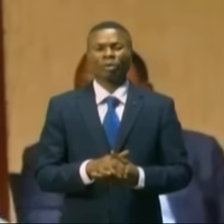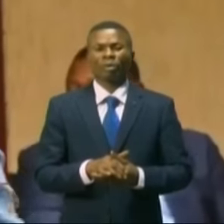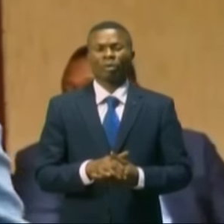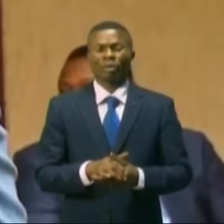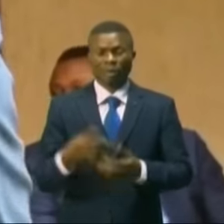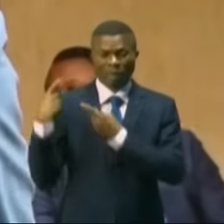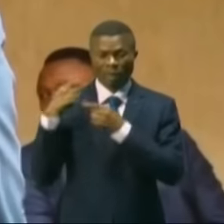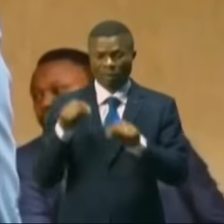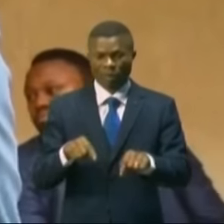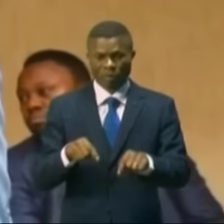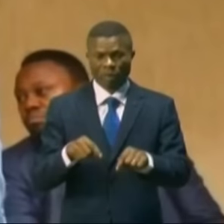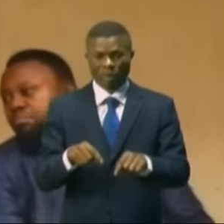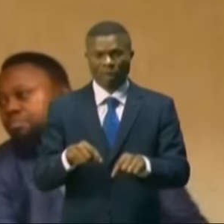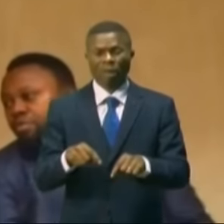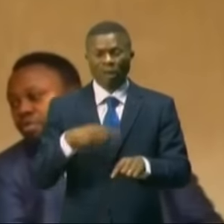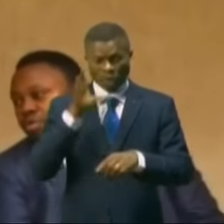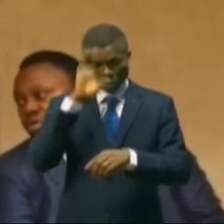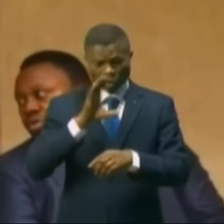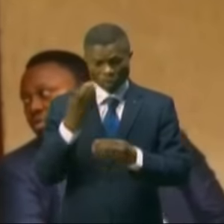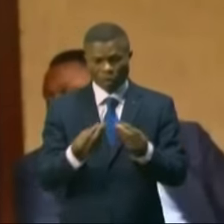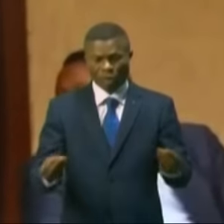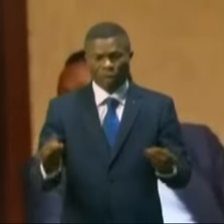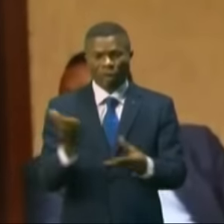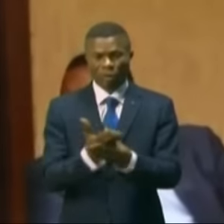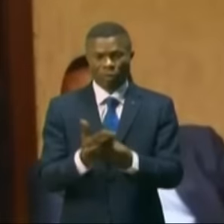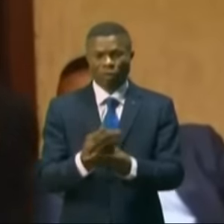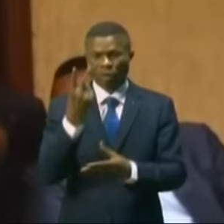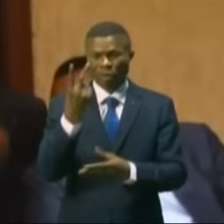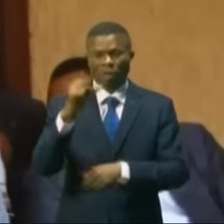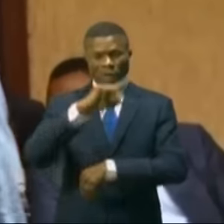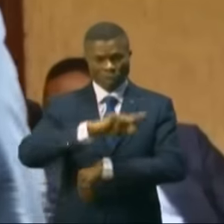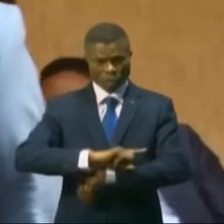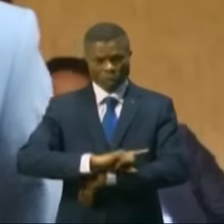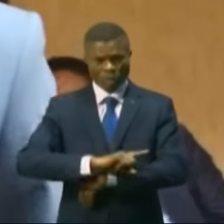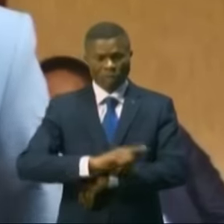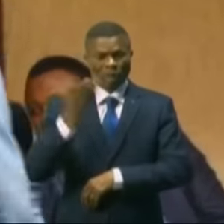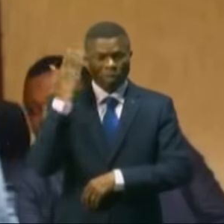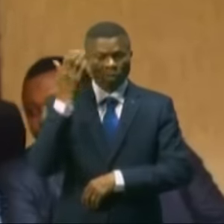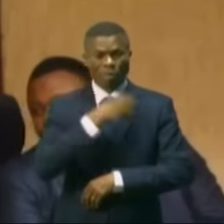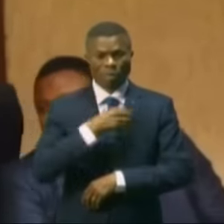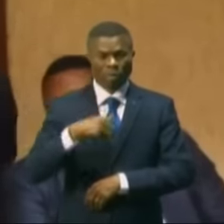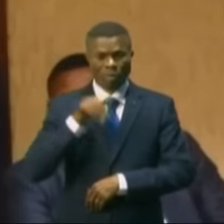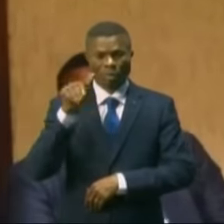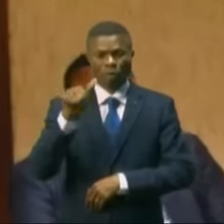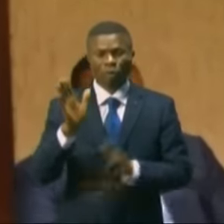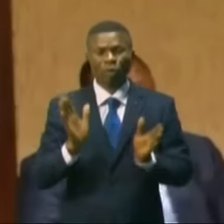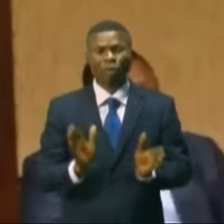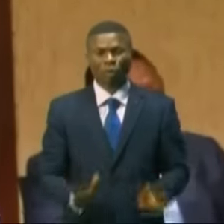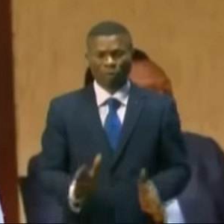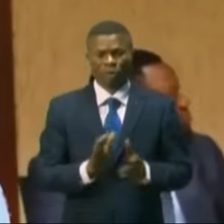Désormais, on traite les dossiers pendant 48 heures. Mesdames et messieurs les directeurs,